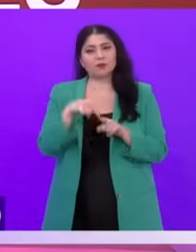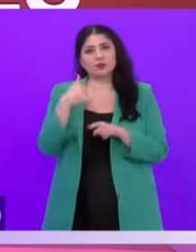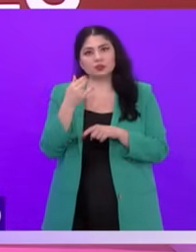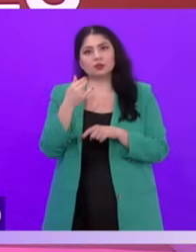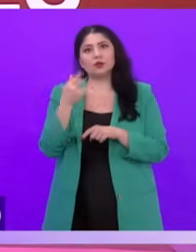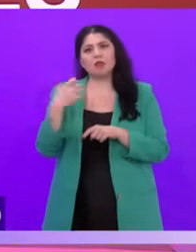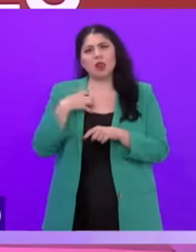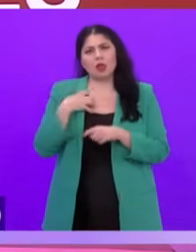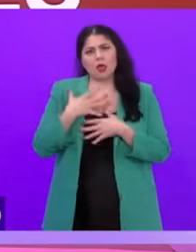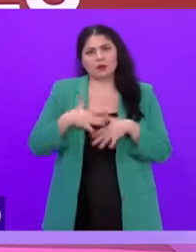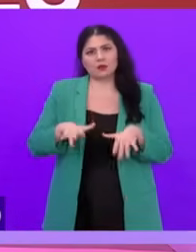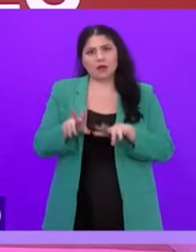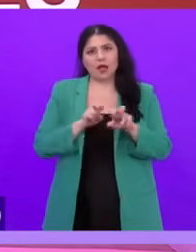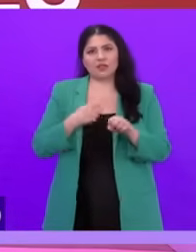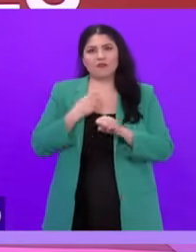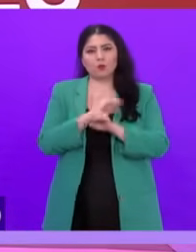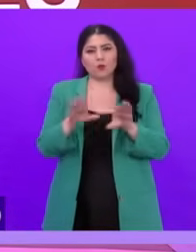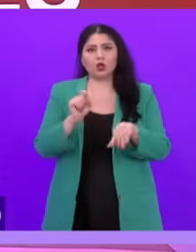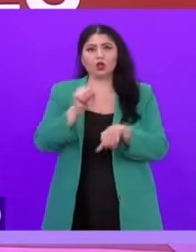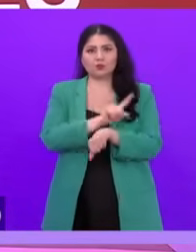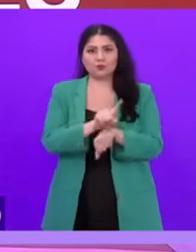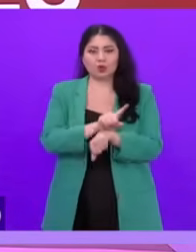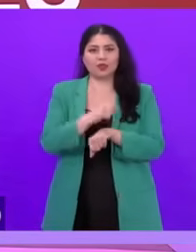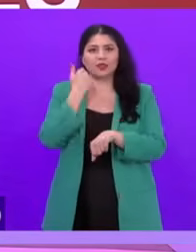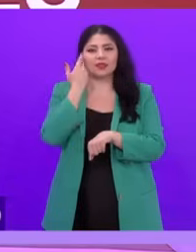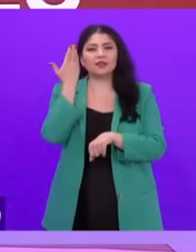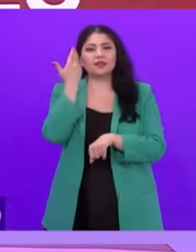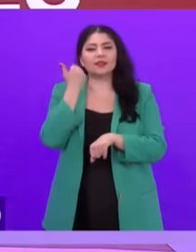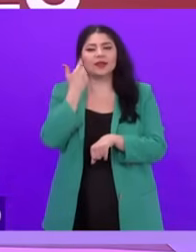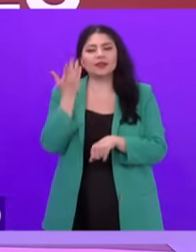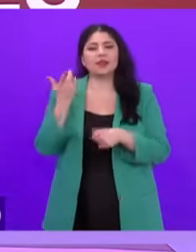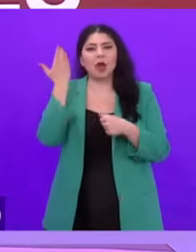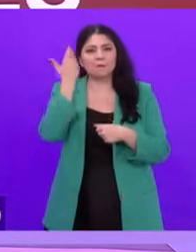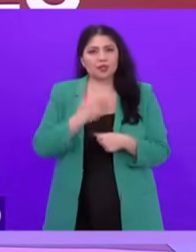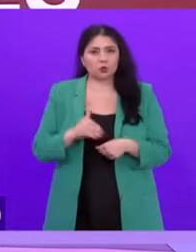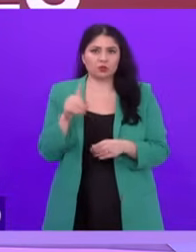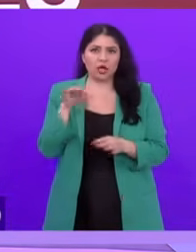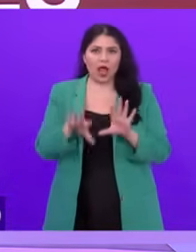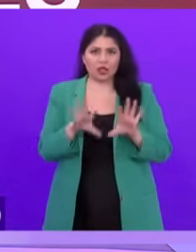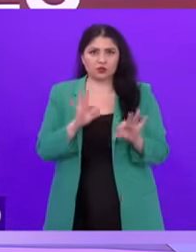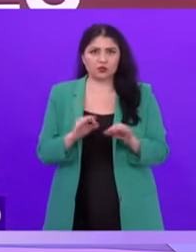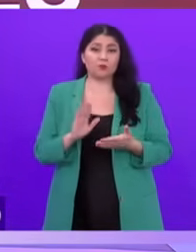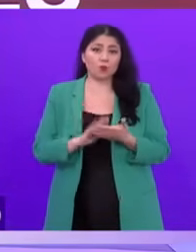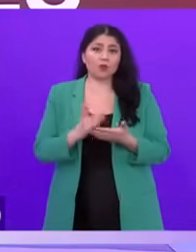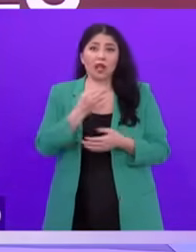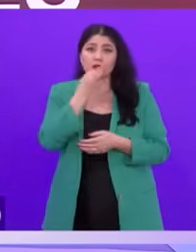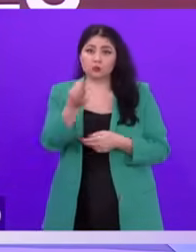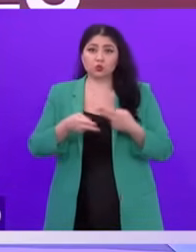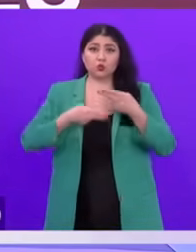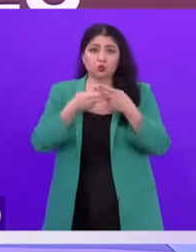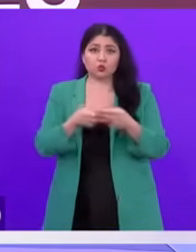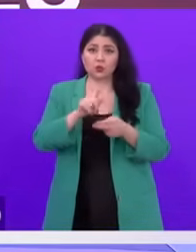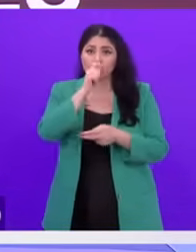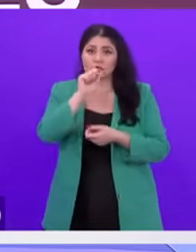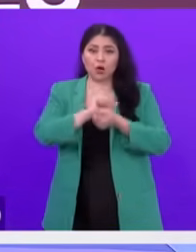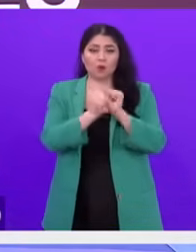pe miliardar înainte de a apărea în public la 12 ore după înfrângere. Ocazie cu care le-a spus susținătorilor că